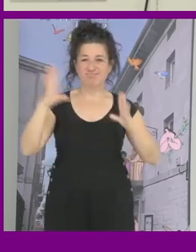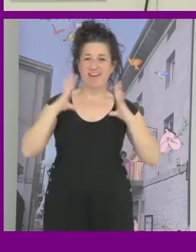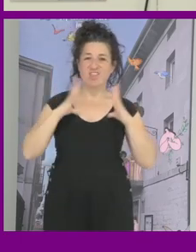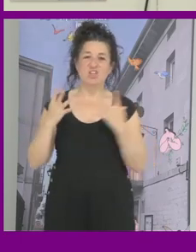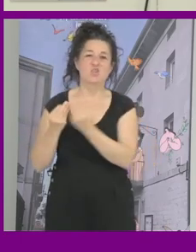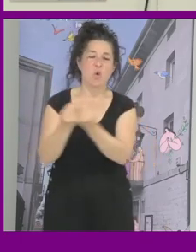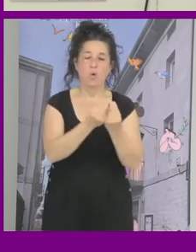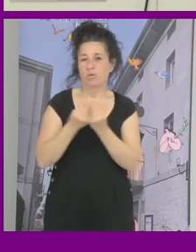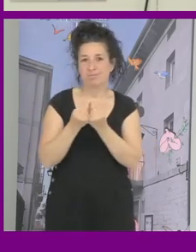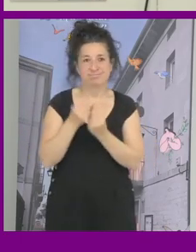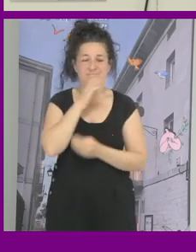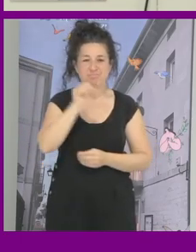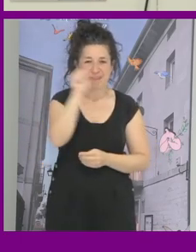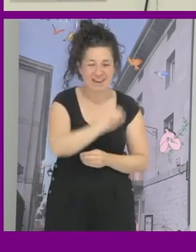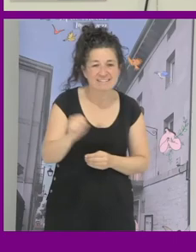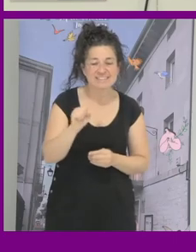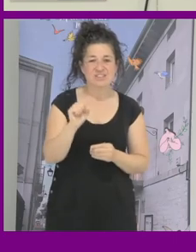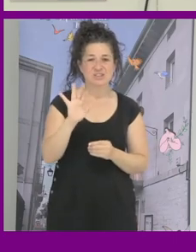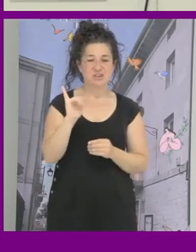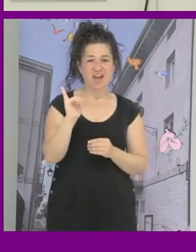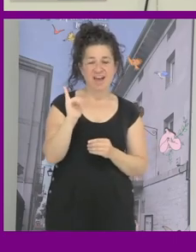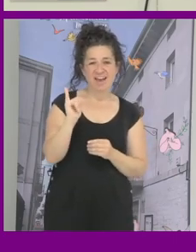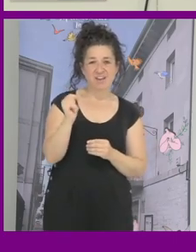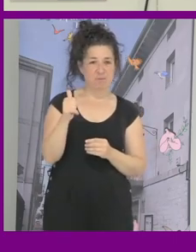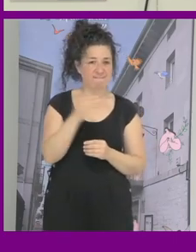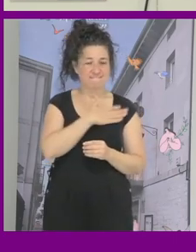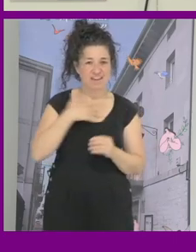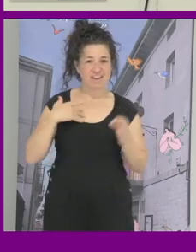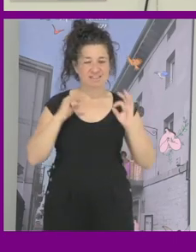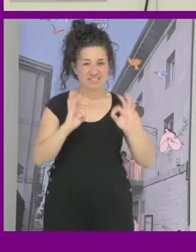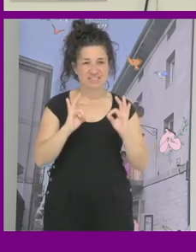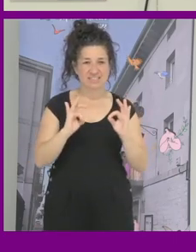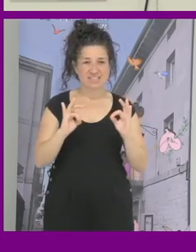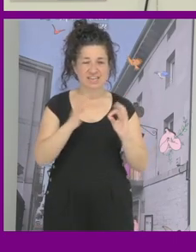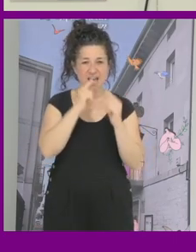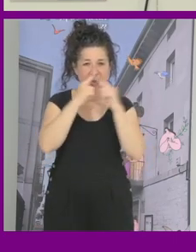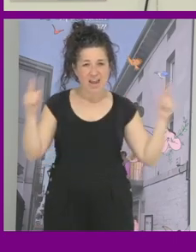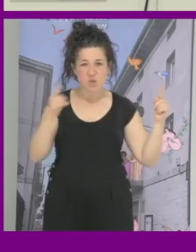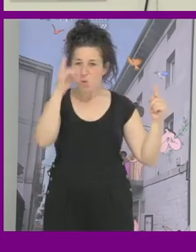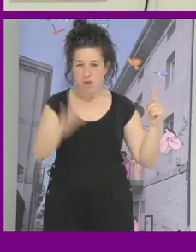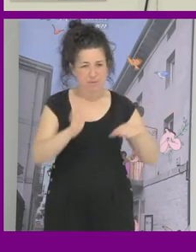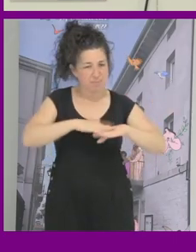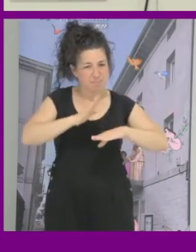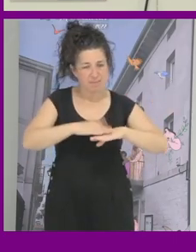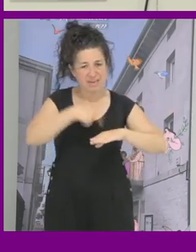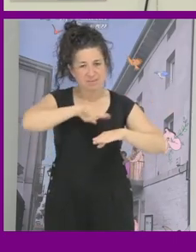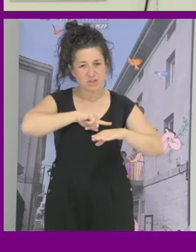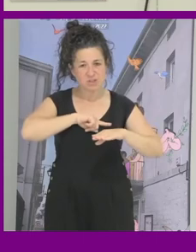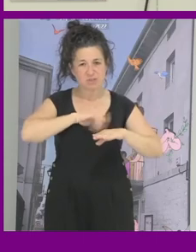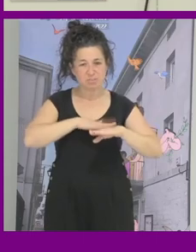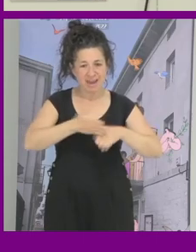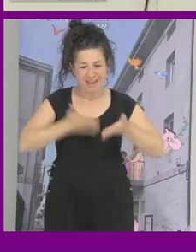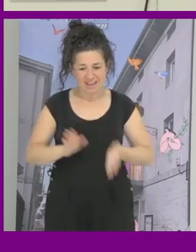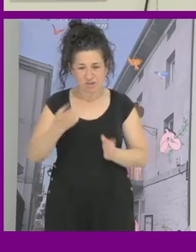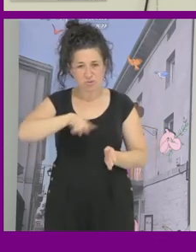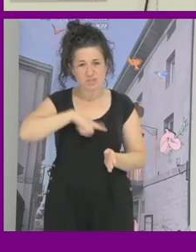zen, bueno, itzela, izatea badaukagu gainera asmo hori, gutxienez urtean behin egitea gure aurrentzako ere,